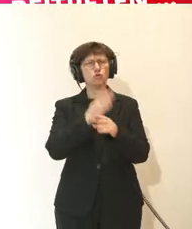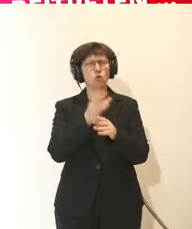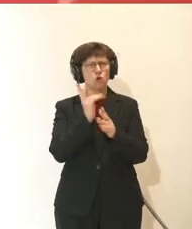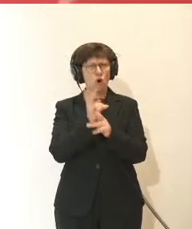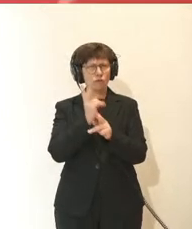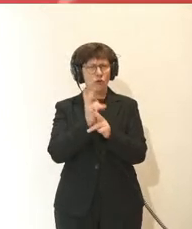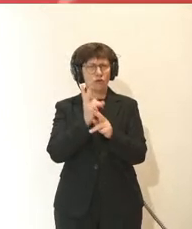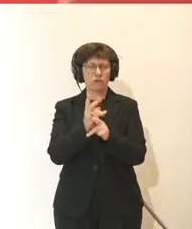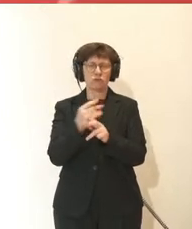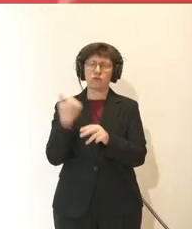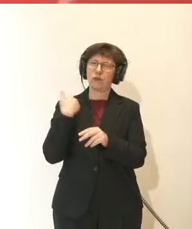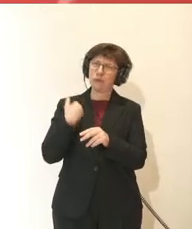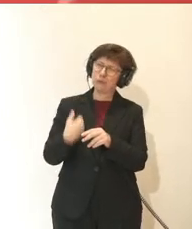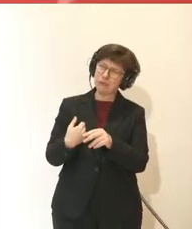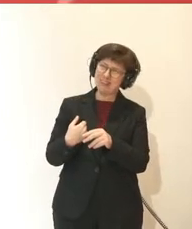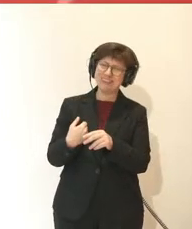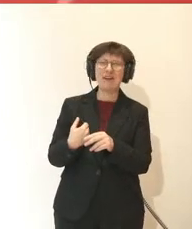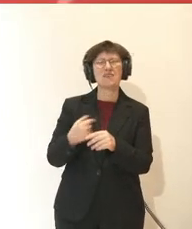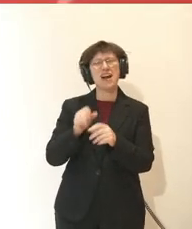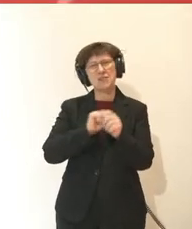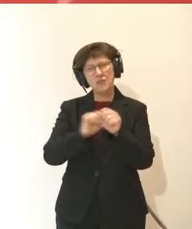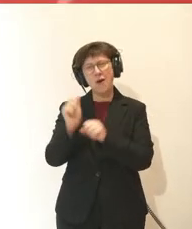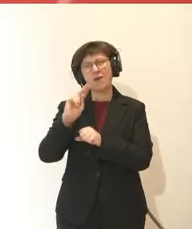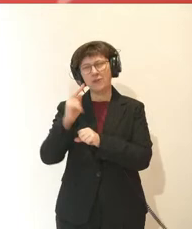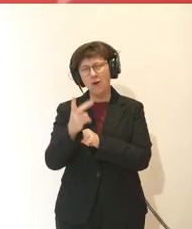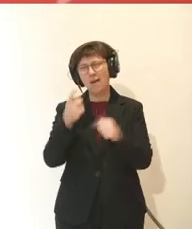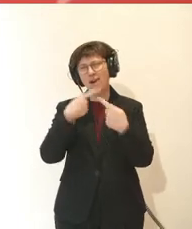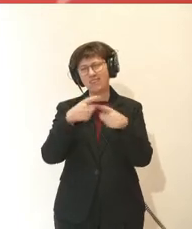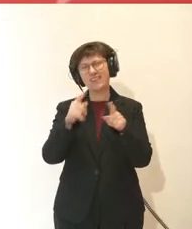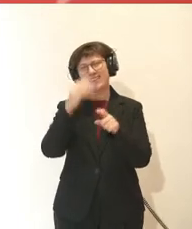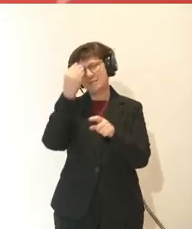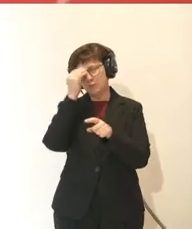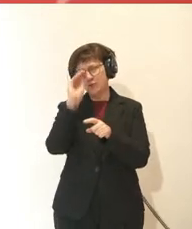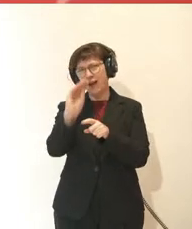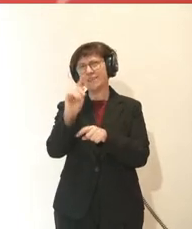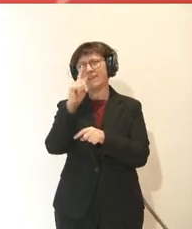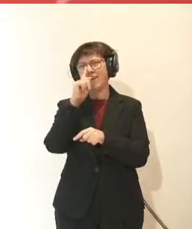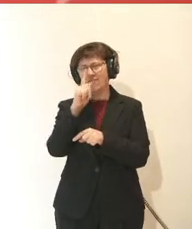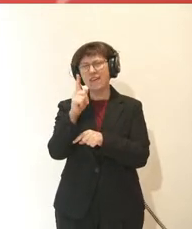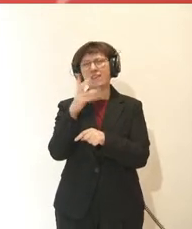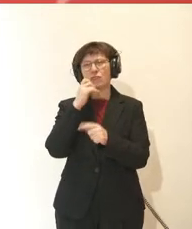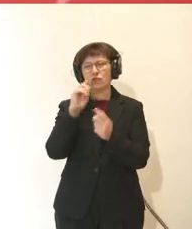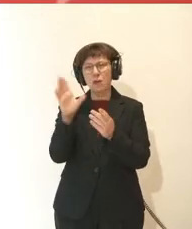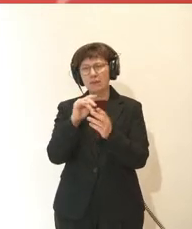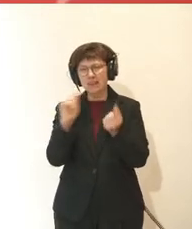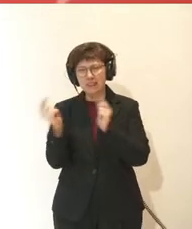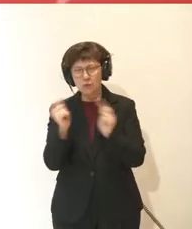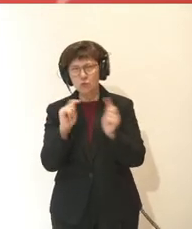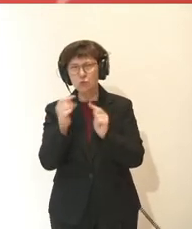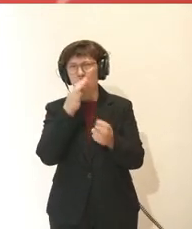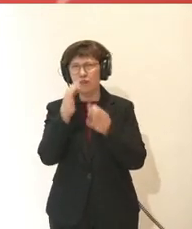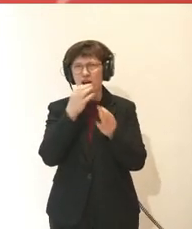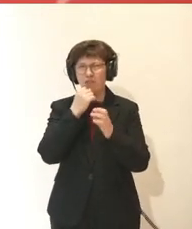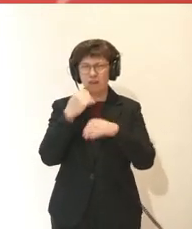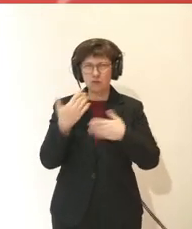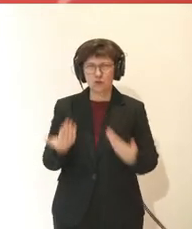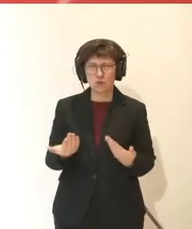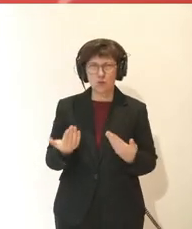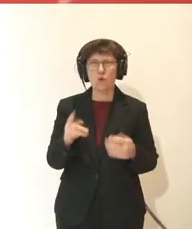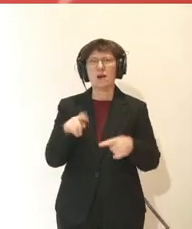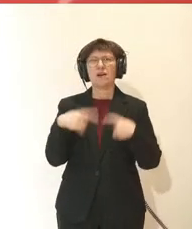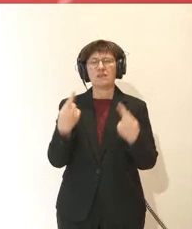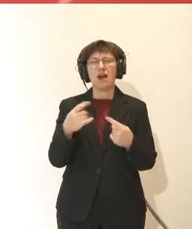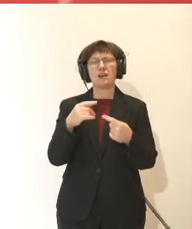ganz oft gehört und können es nicht mehr hören aber trotzdem auch noch einmal für alle der hinweis wenn ihr mitdiskutieren möchte und fragen stellen möchte dann